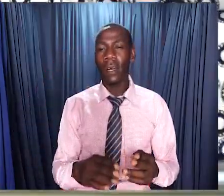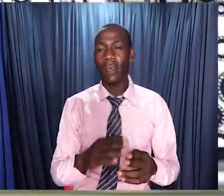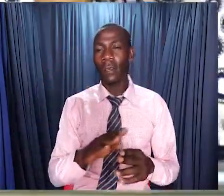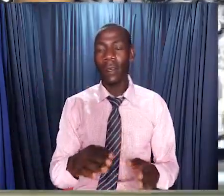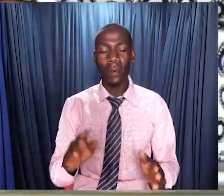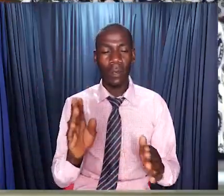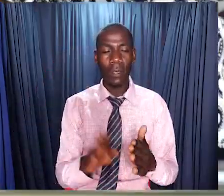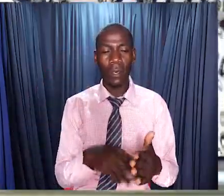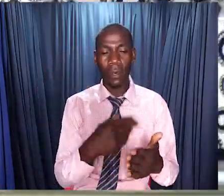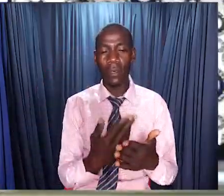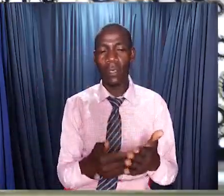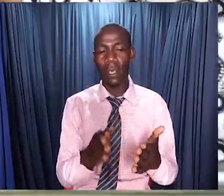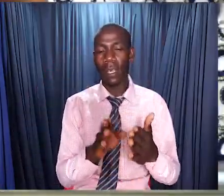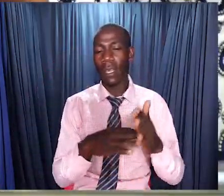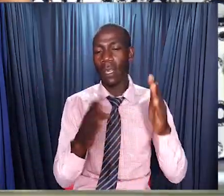Lakini